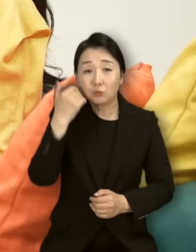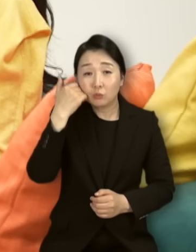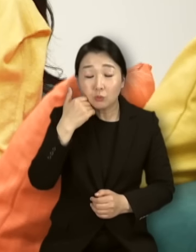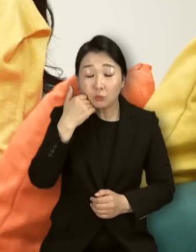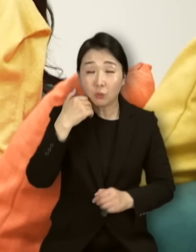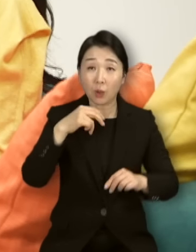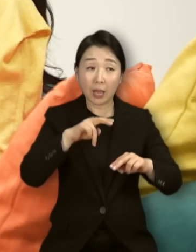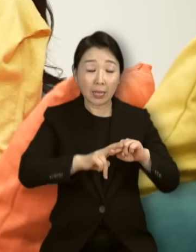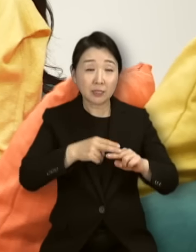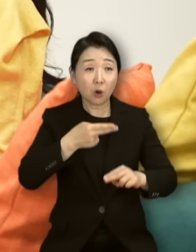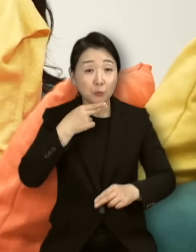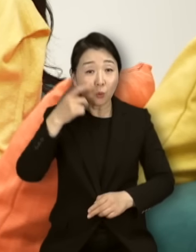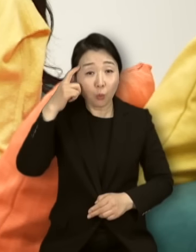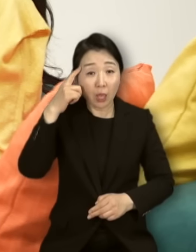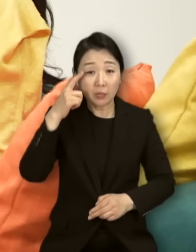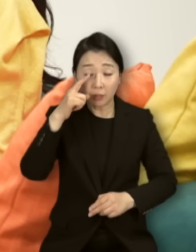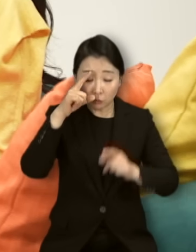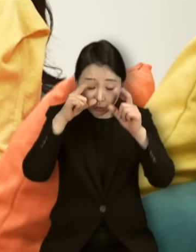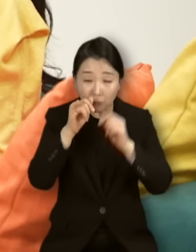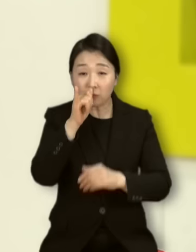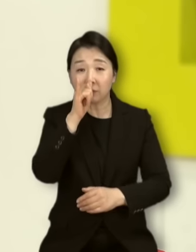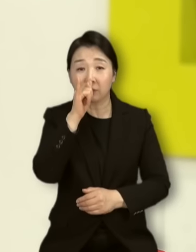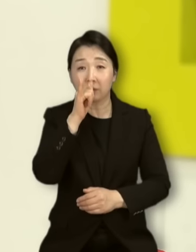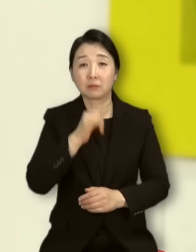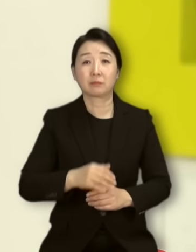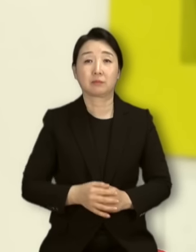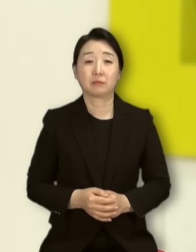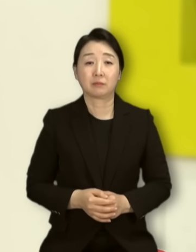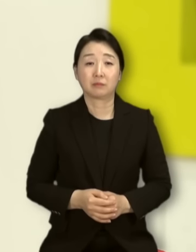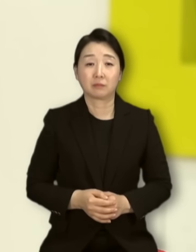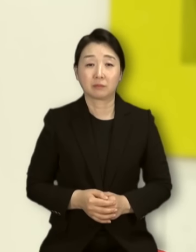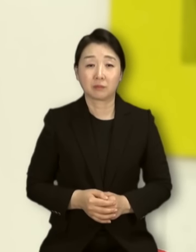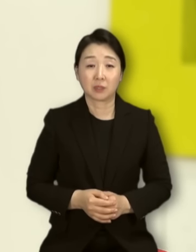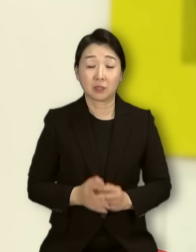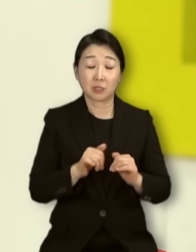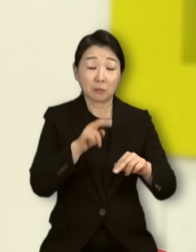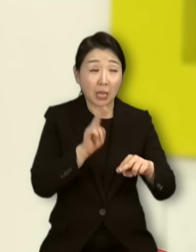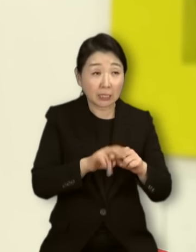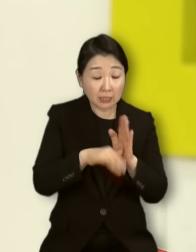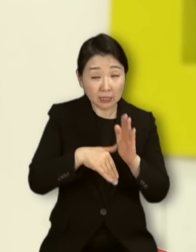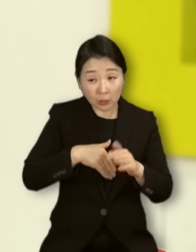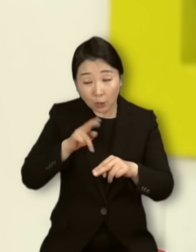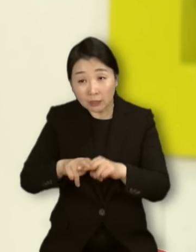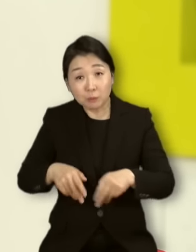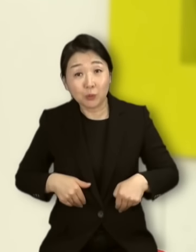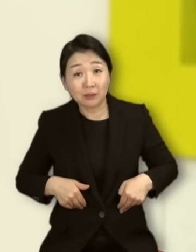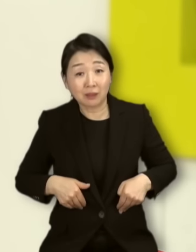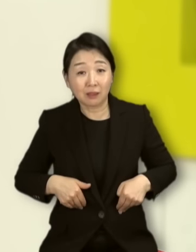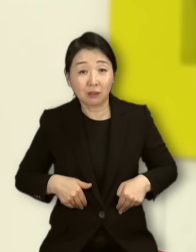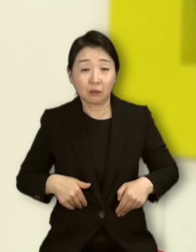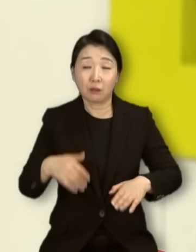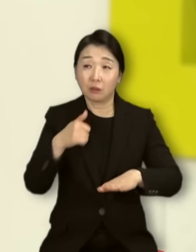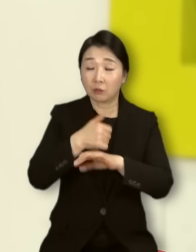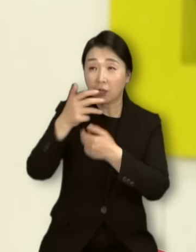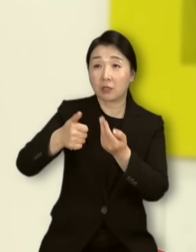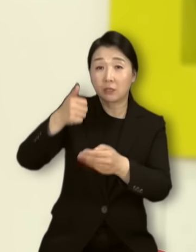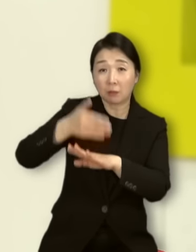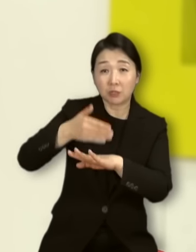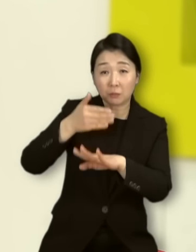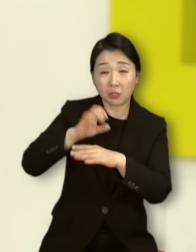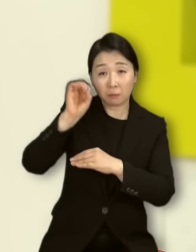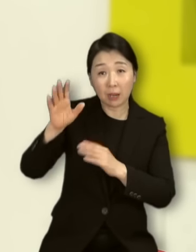아무도 안 앉지 이렇게 저 눈을 있었거든요 예 사람들 다 앉아 나도 앉는데데 그 나중에